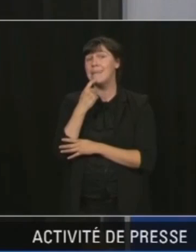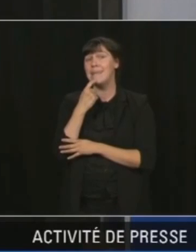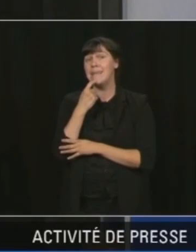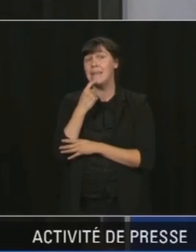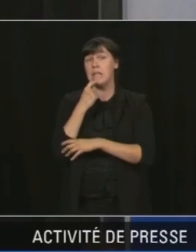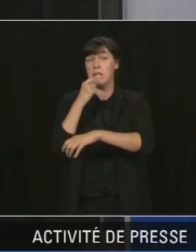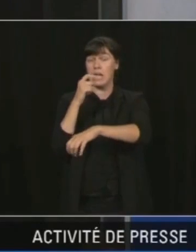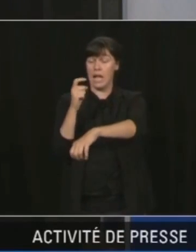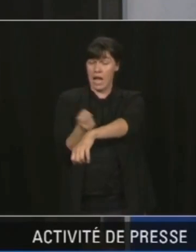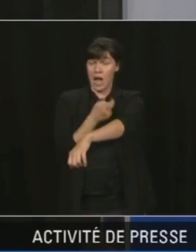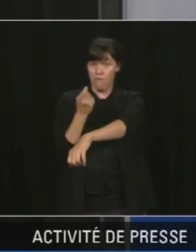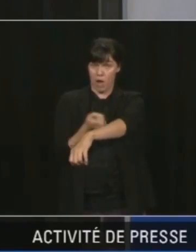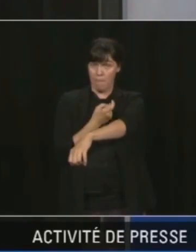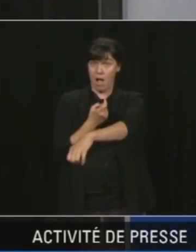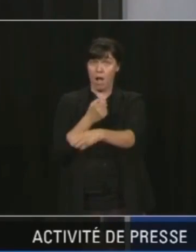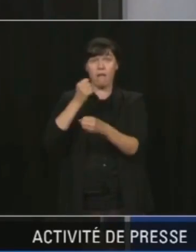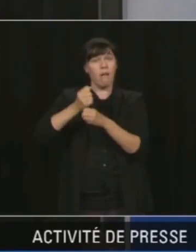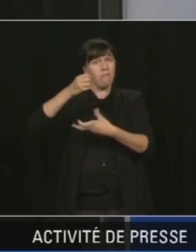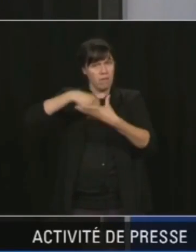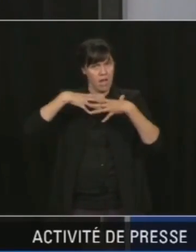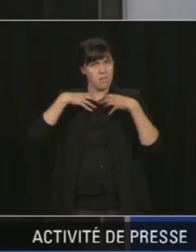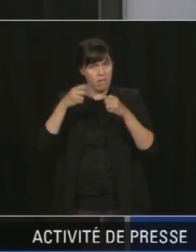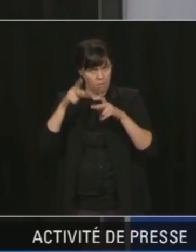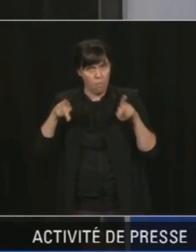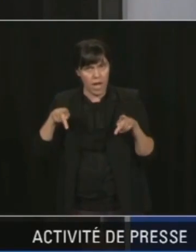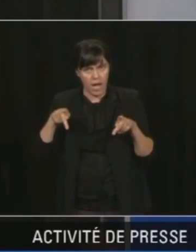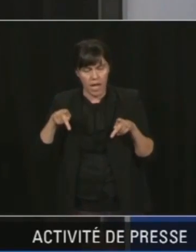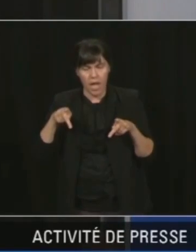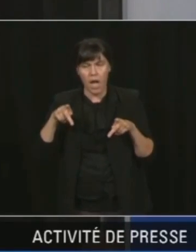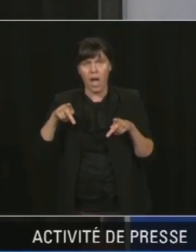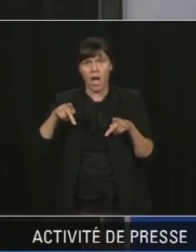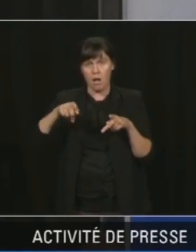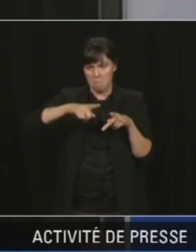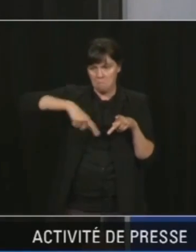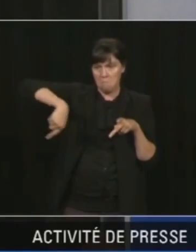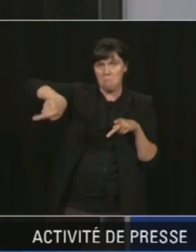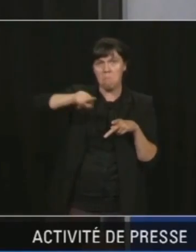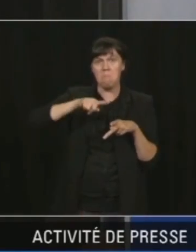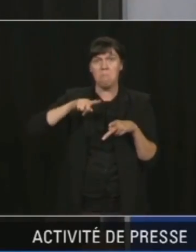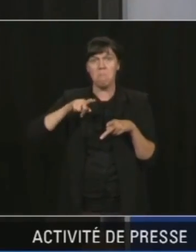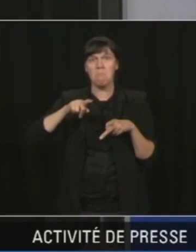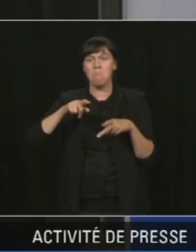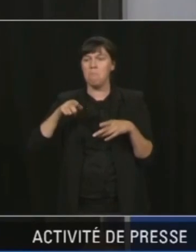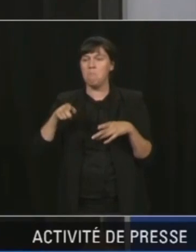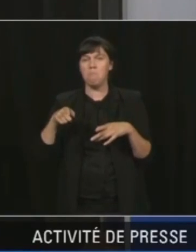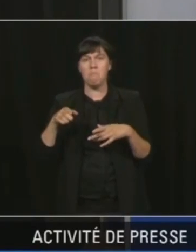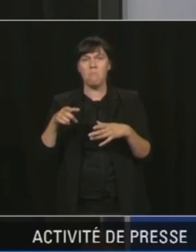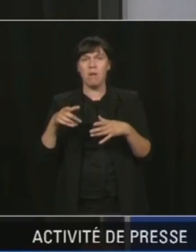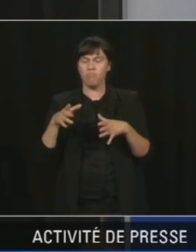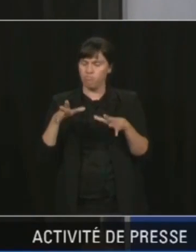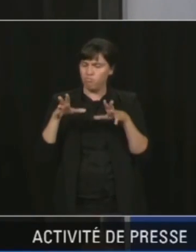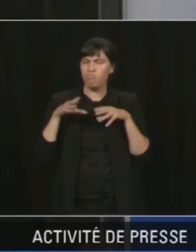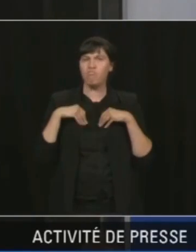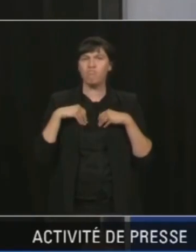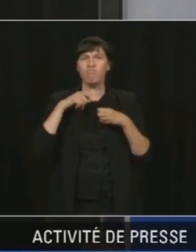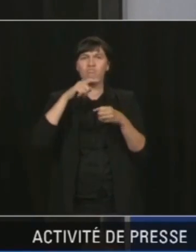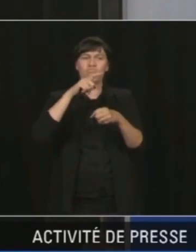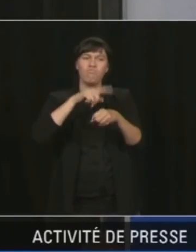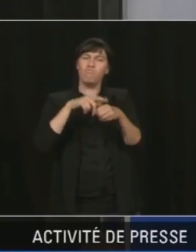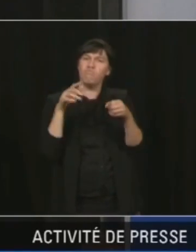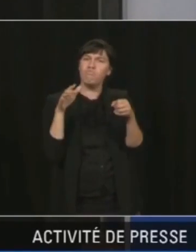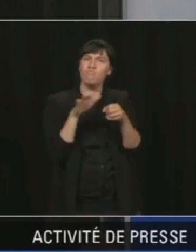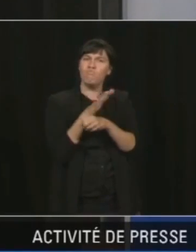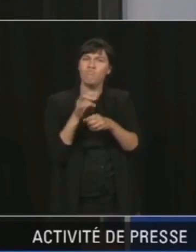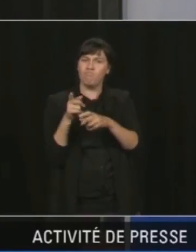actuellement, qui acceptent de passer à temps plein, vont recevoir aussi un boni de 15 000